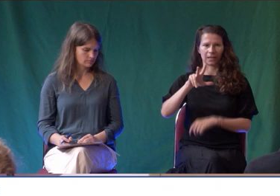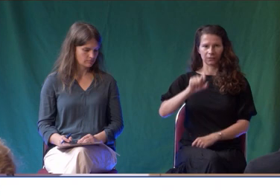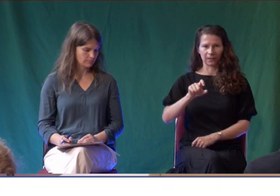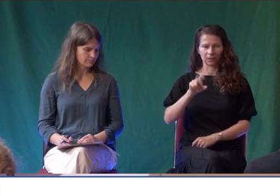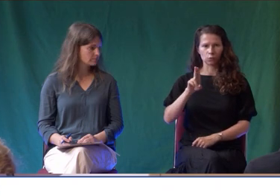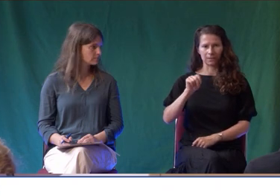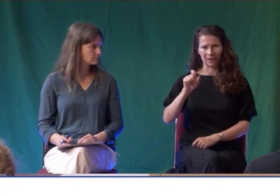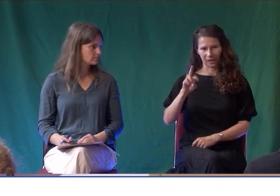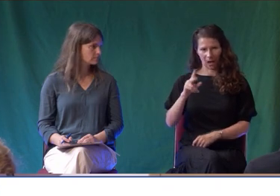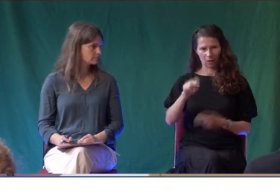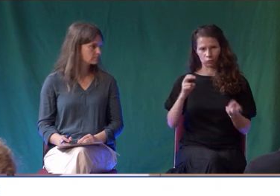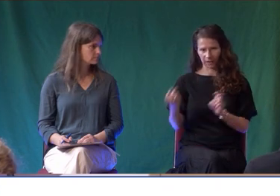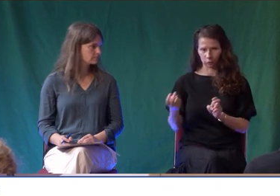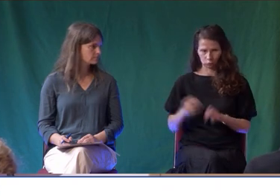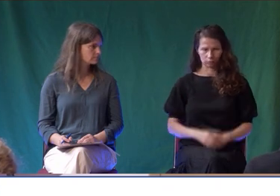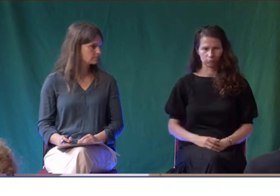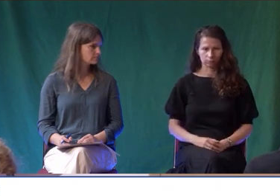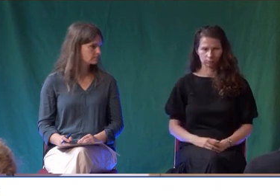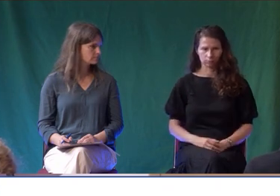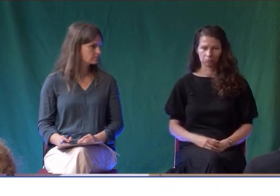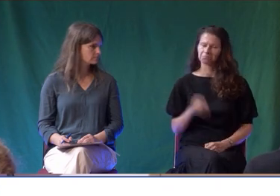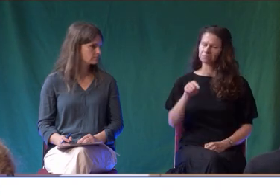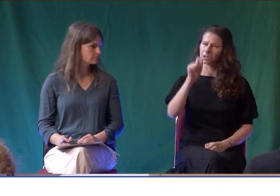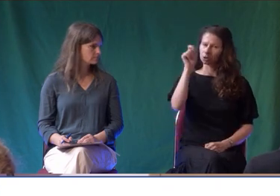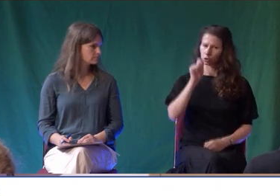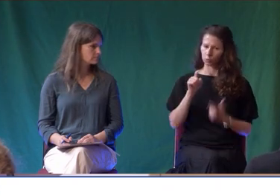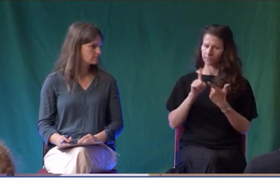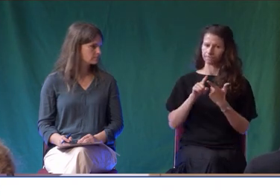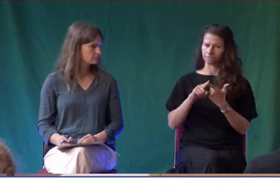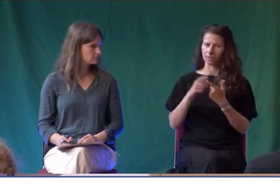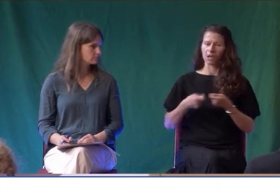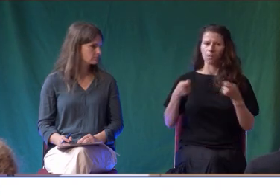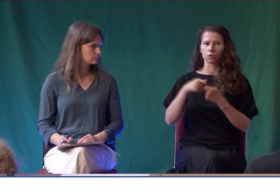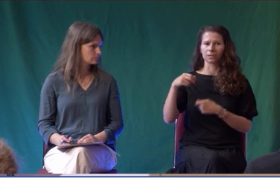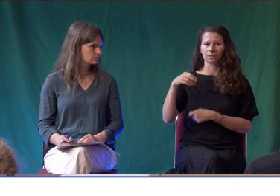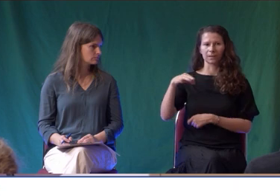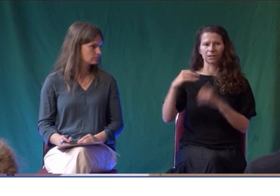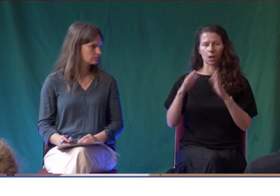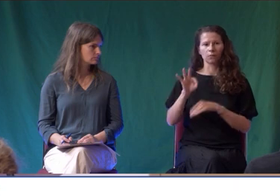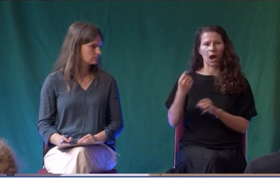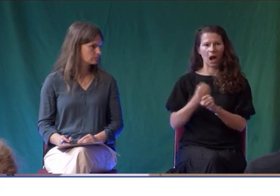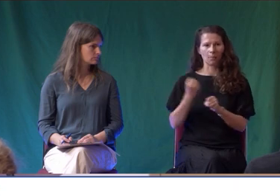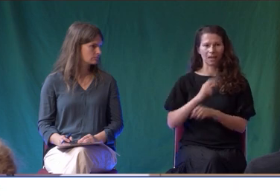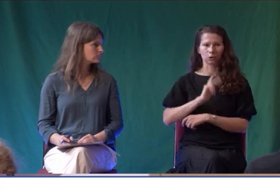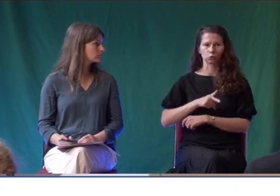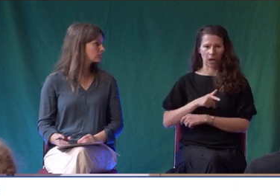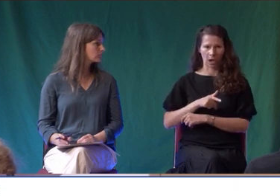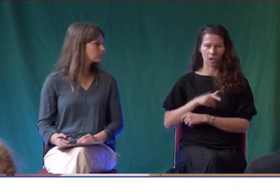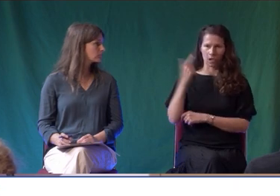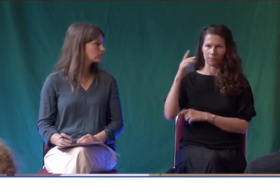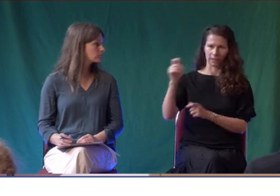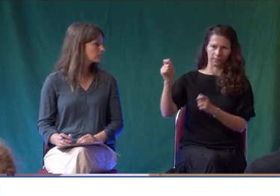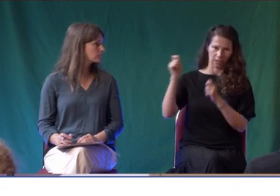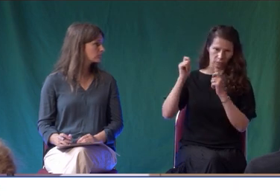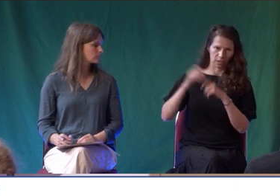Behindertenrechtskonvention und diese Studie war im Auftrag des Bundesministerium für Arbeit und Soziales die Auftraggeber haben uns immer